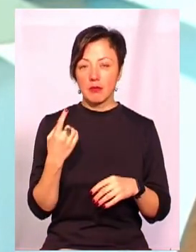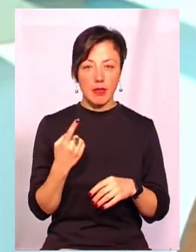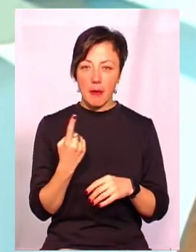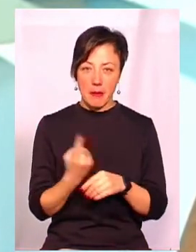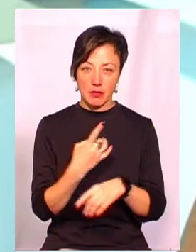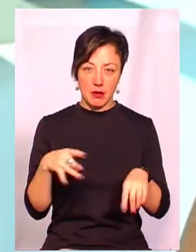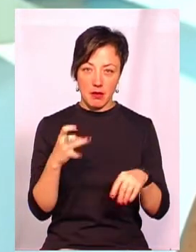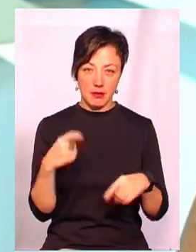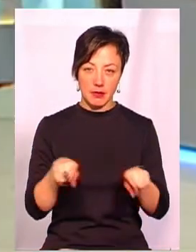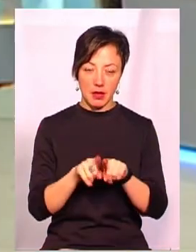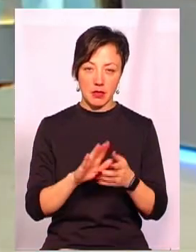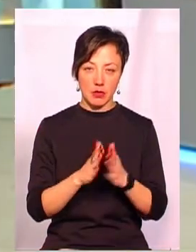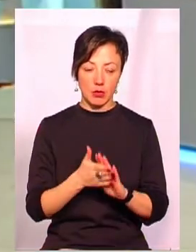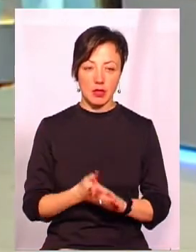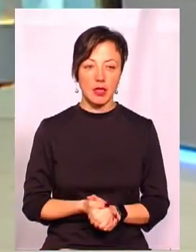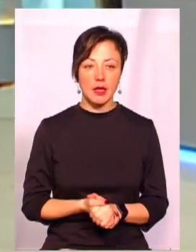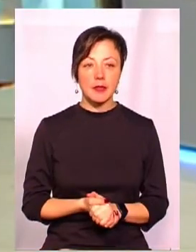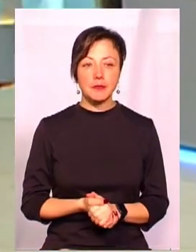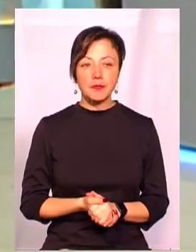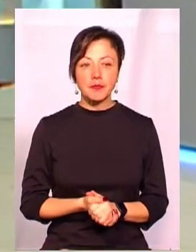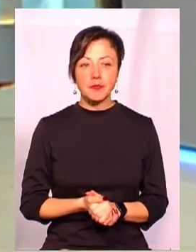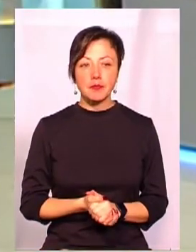такій ситуації.